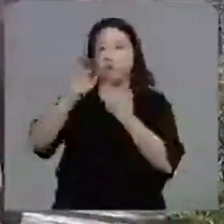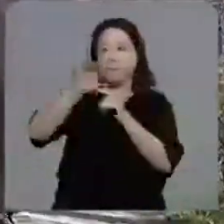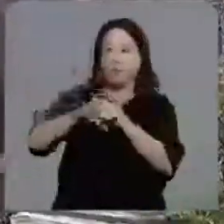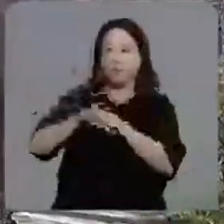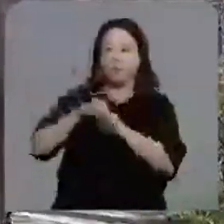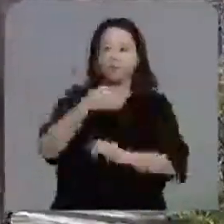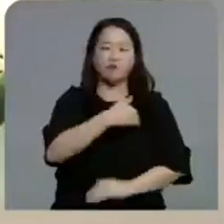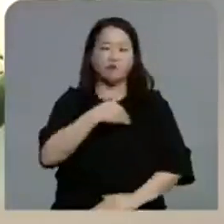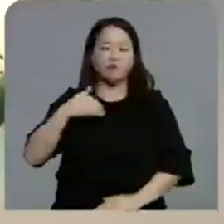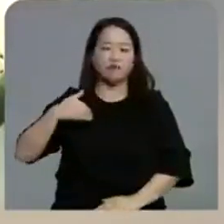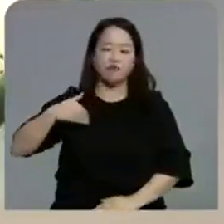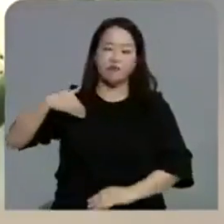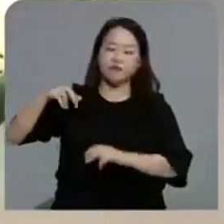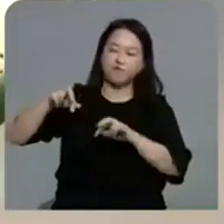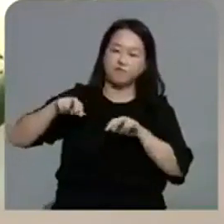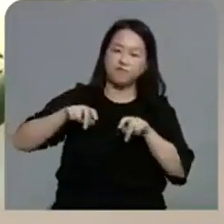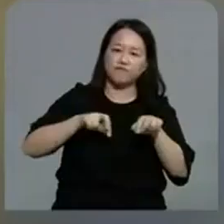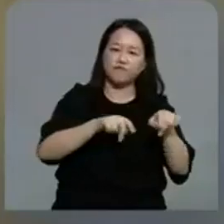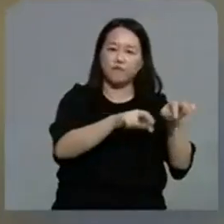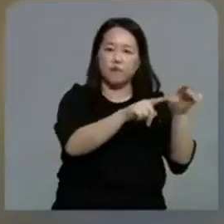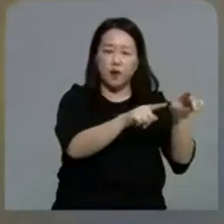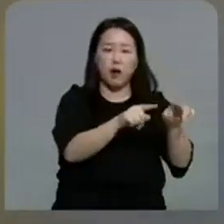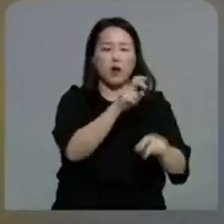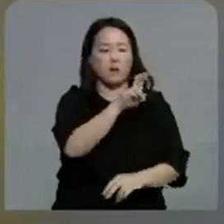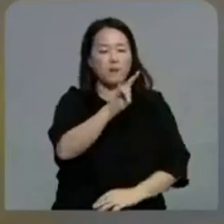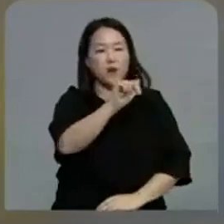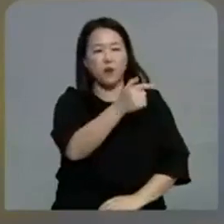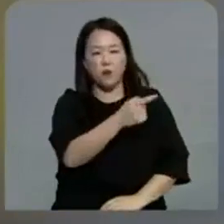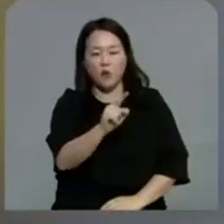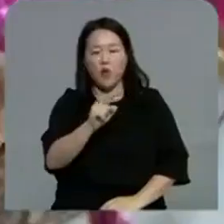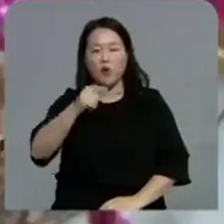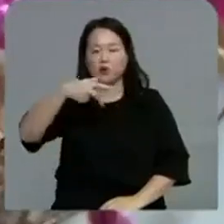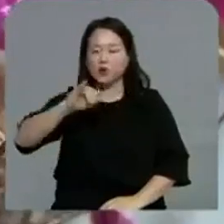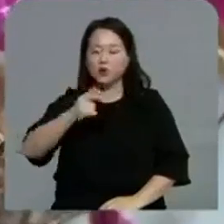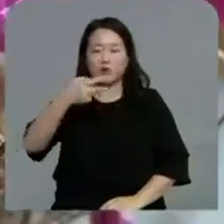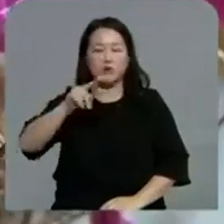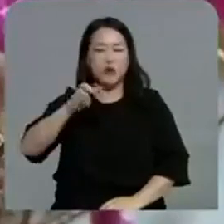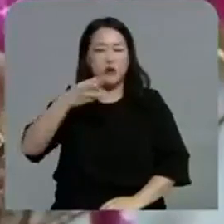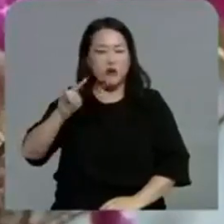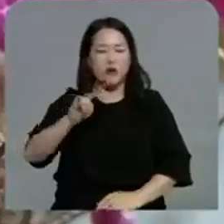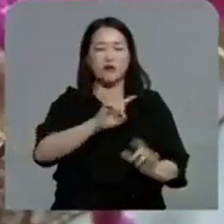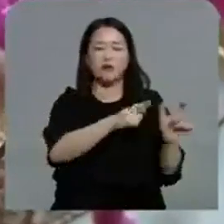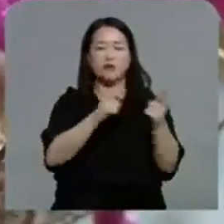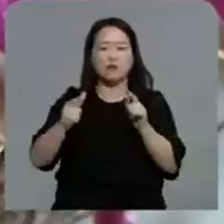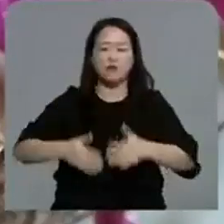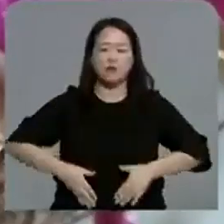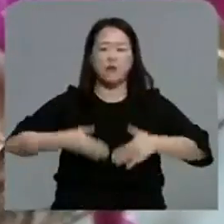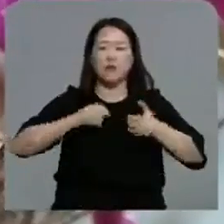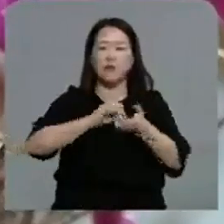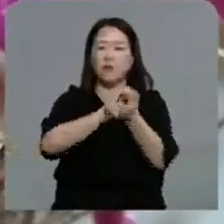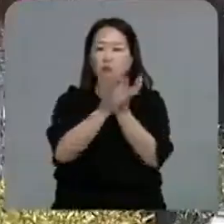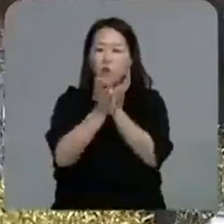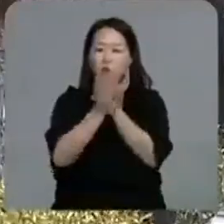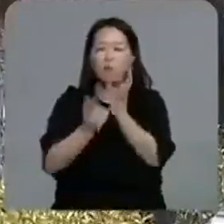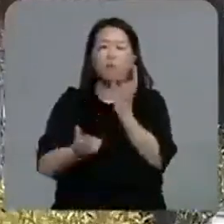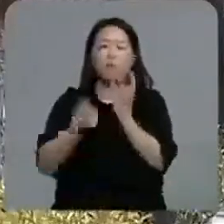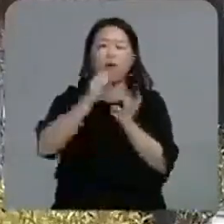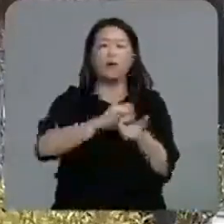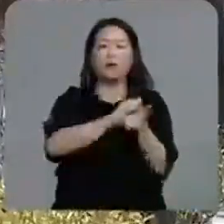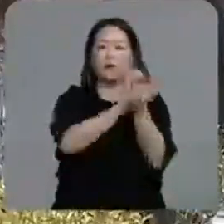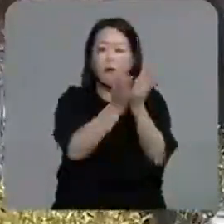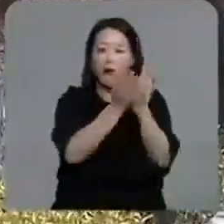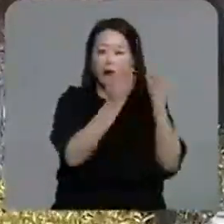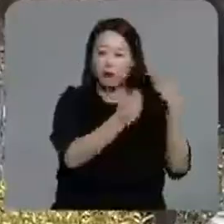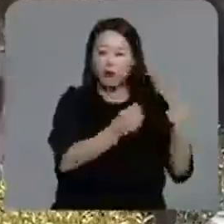산책을 즐깁니다. 매화와 개나리, 진달래 등 대표적인 봄꽃들은 일찌감치 꽃망울을 터뜨렸고